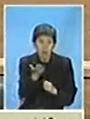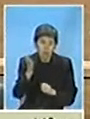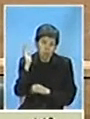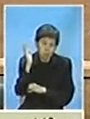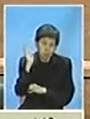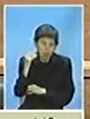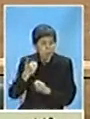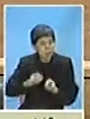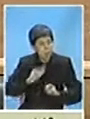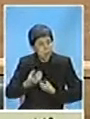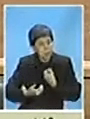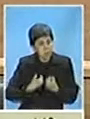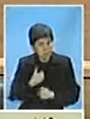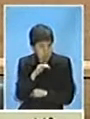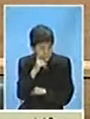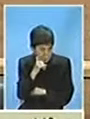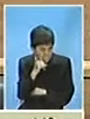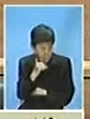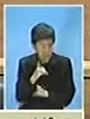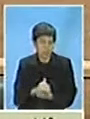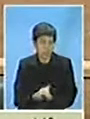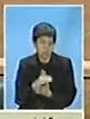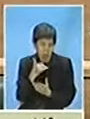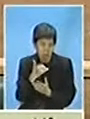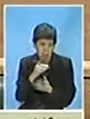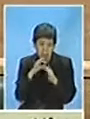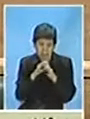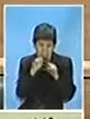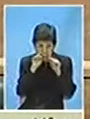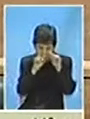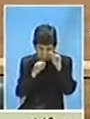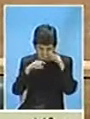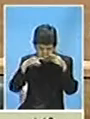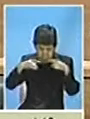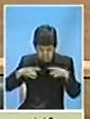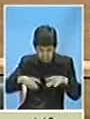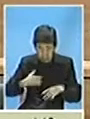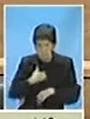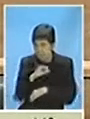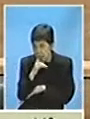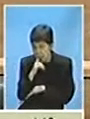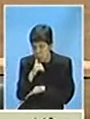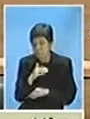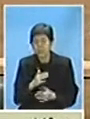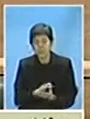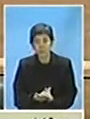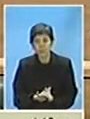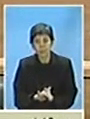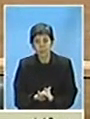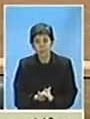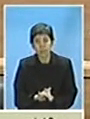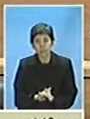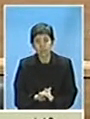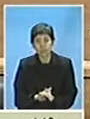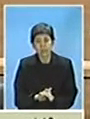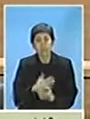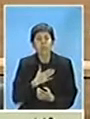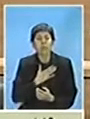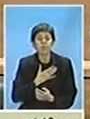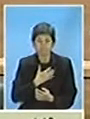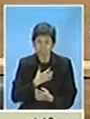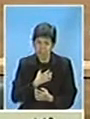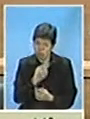ายแล้วว่าอาจจะก่อให้เกิดความขัดกันในหลายมาตราเพราะฉะนั้นด้วยความเคารพจริงๆครับจึงอยาก